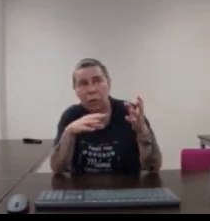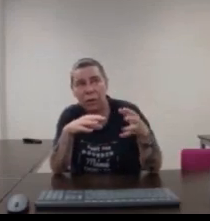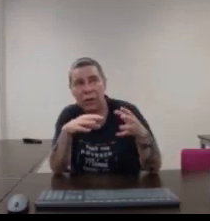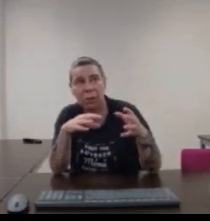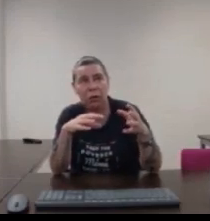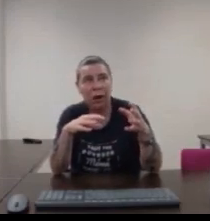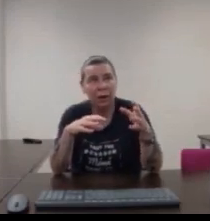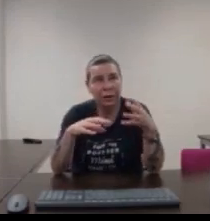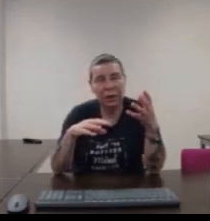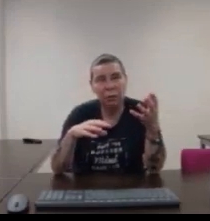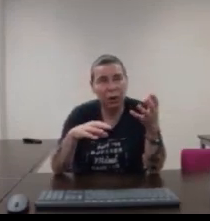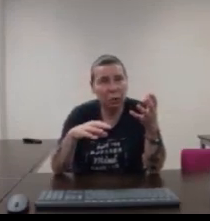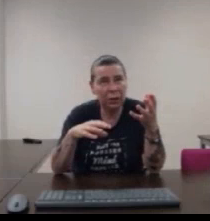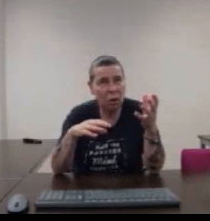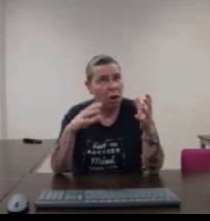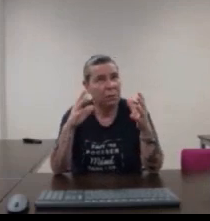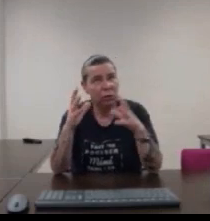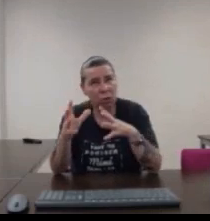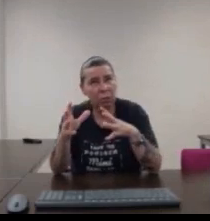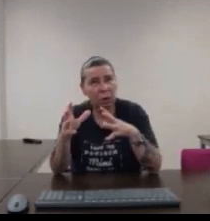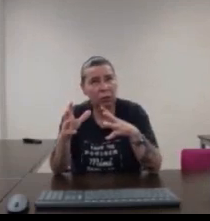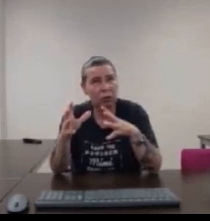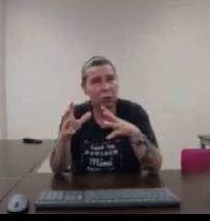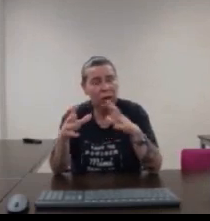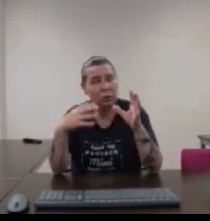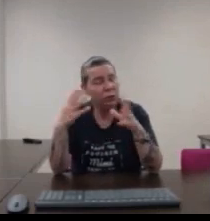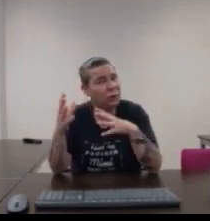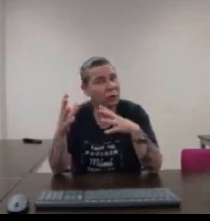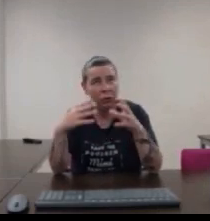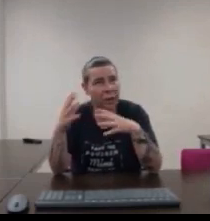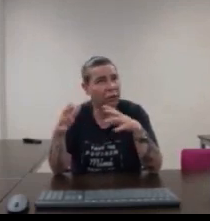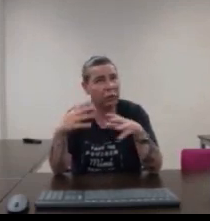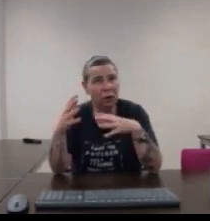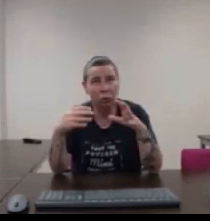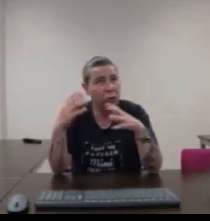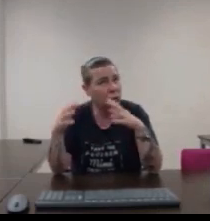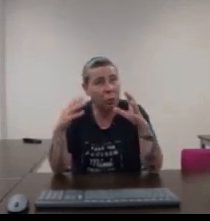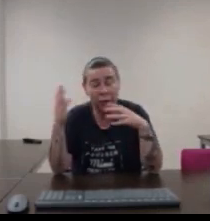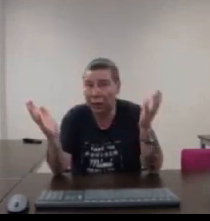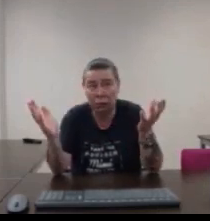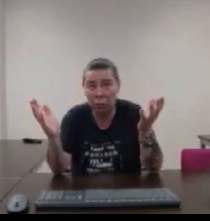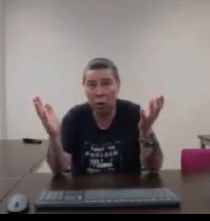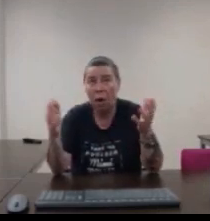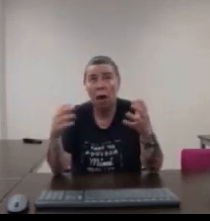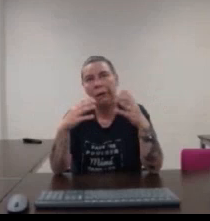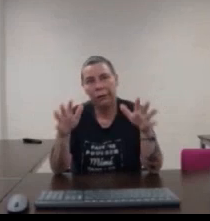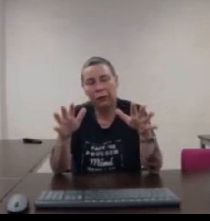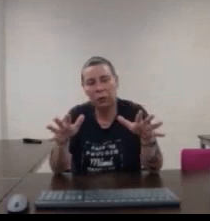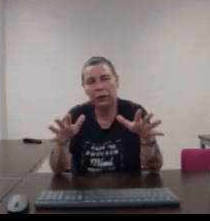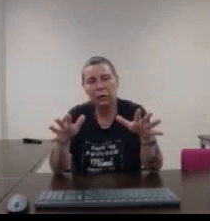10 €, je dis n'importe quoi, c'est peut-être moins embêtant, mais sur un porte-document qui peut vite monter à 150, 200, 300, 400